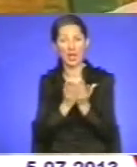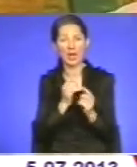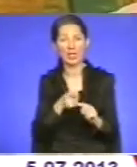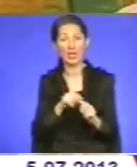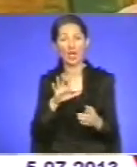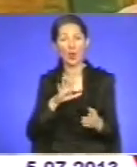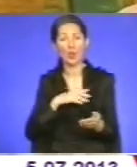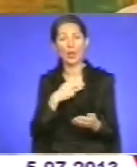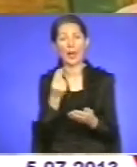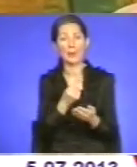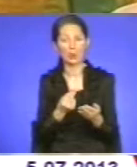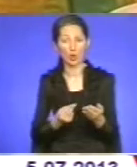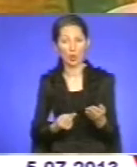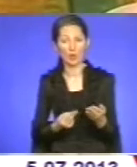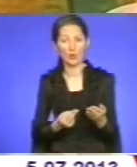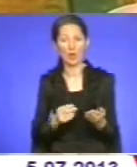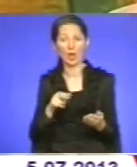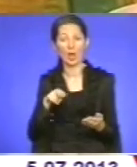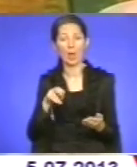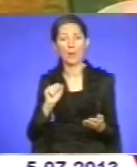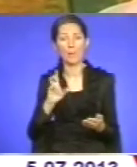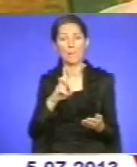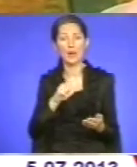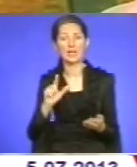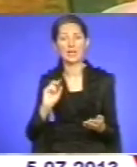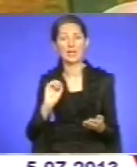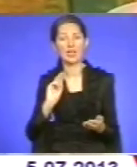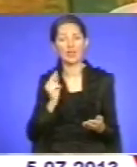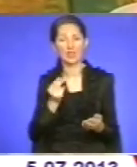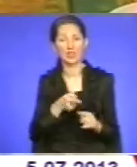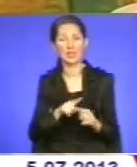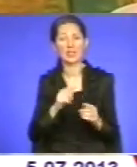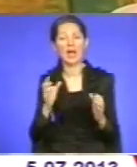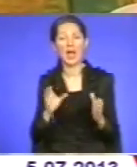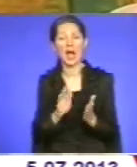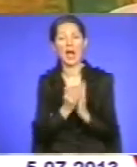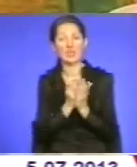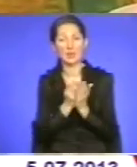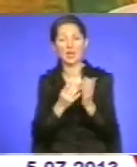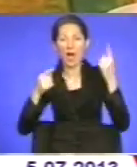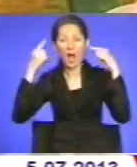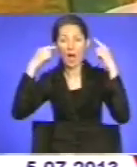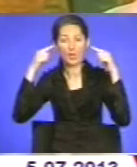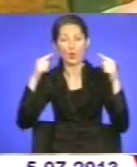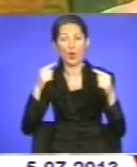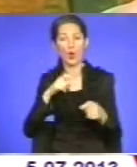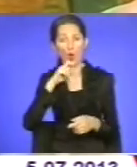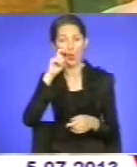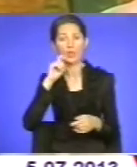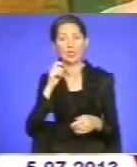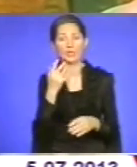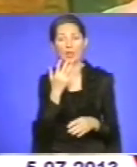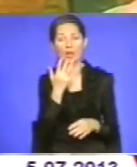були проілюстровані Юліаном Панькевичем. Найперше, то збірка казок, вибір українських